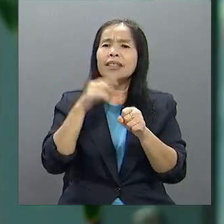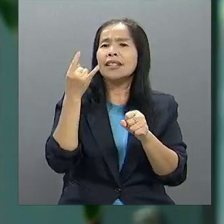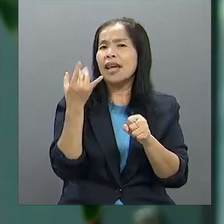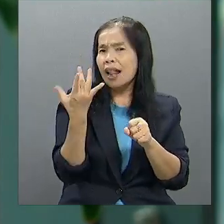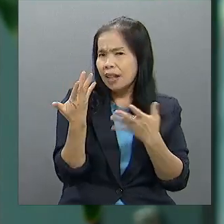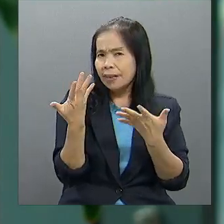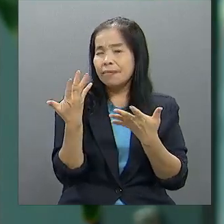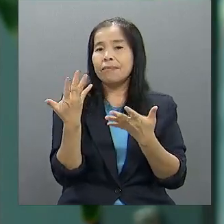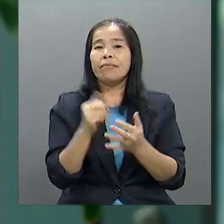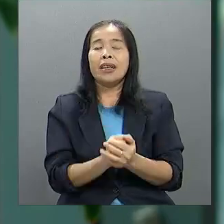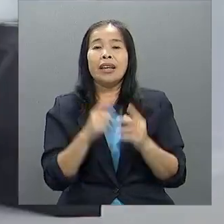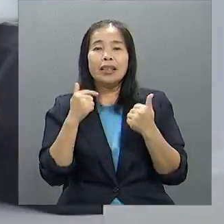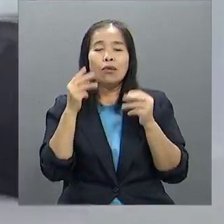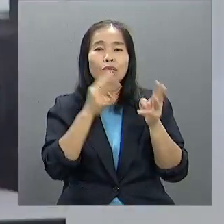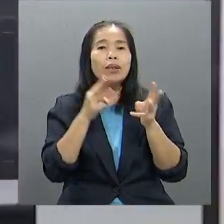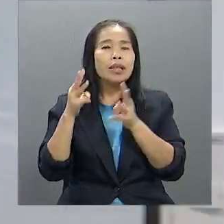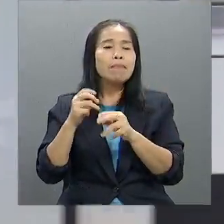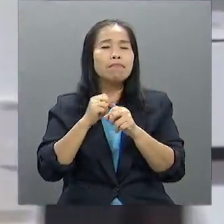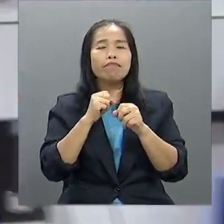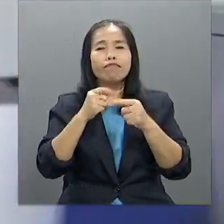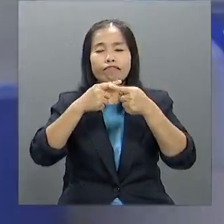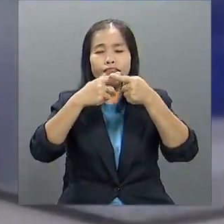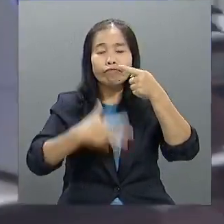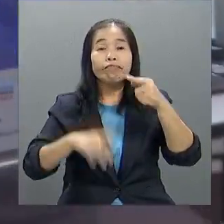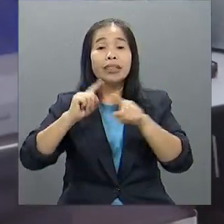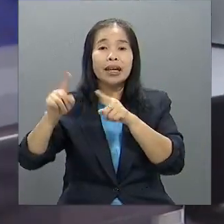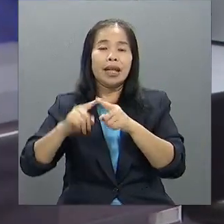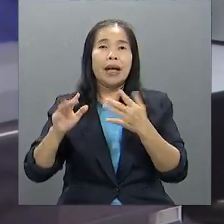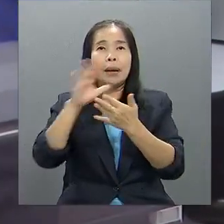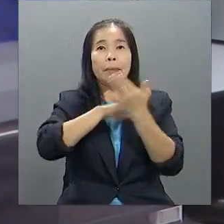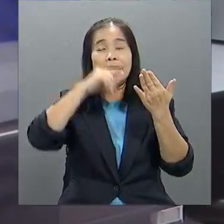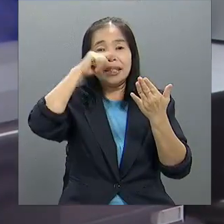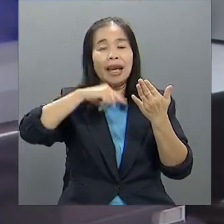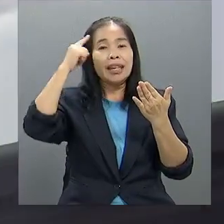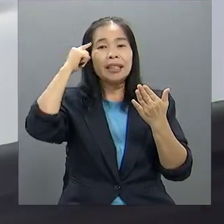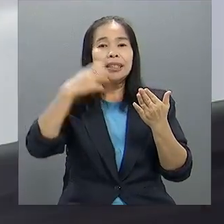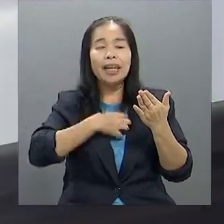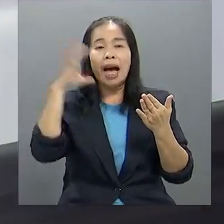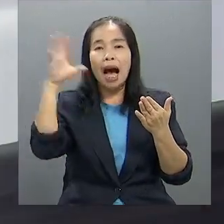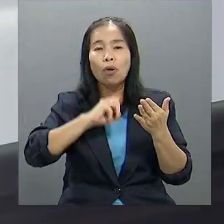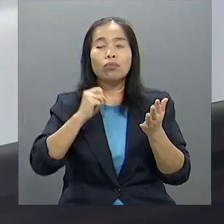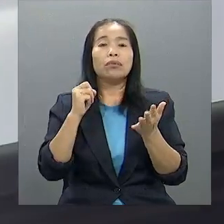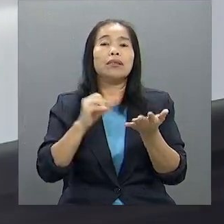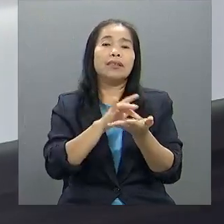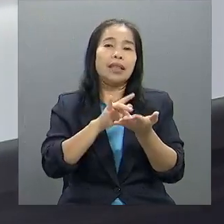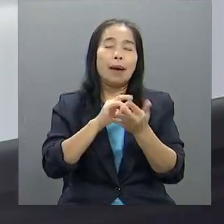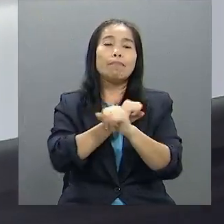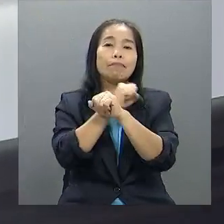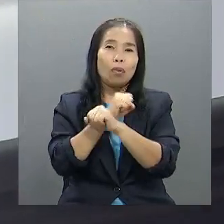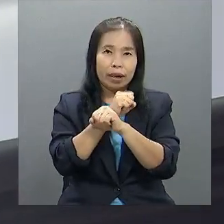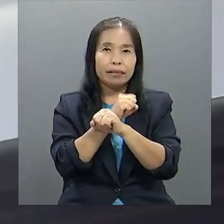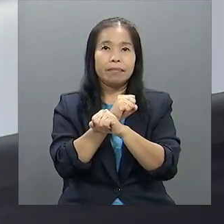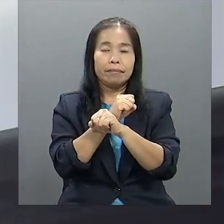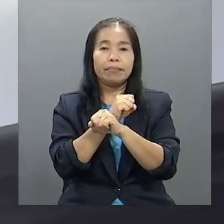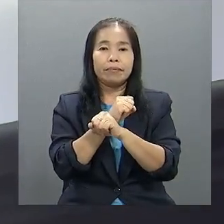คและกลไกต่างๆเยอะแยะมากเลยประเทศไทยก็เลือกที่จะมียาฟาวิพิราเวียซึ่งเป็นยาต้านไวรัส